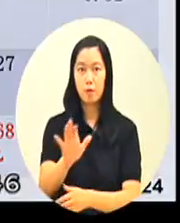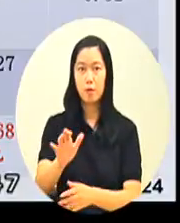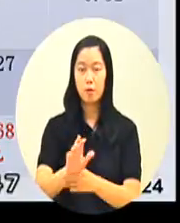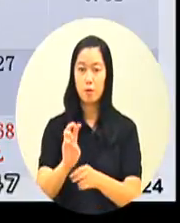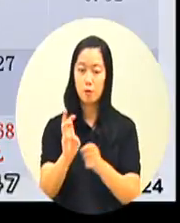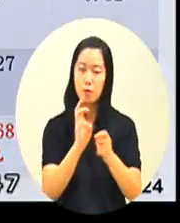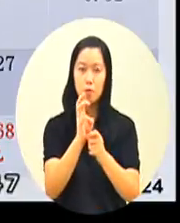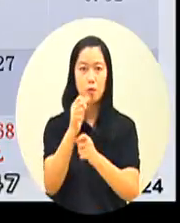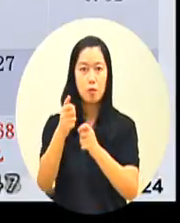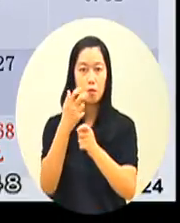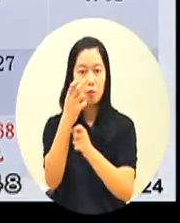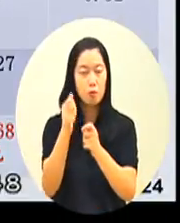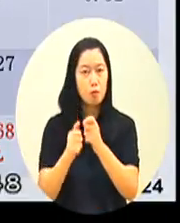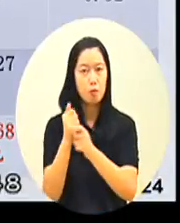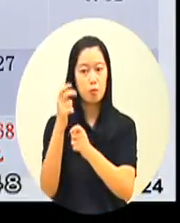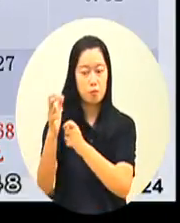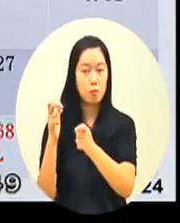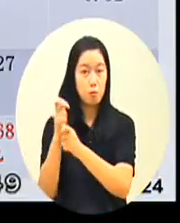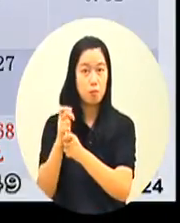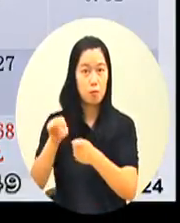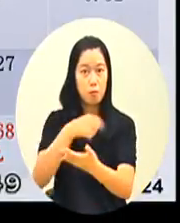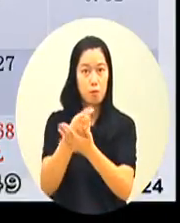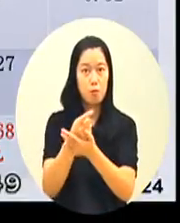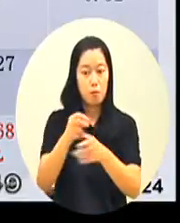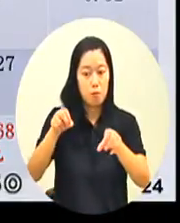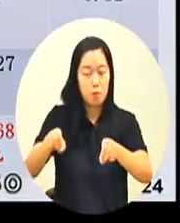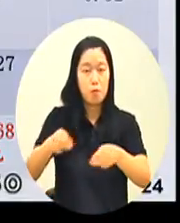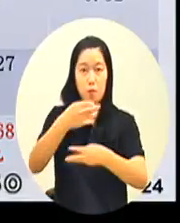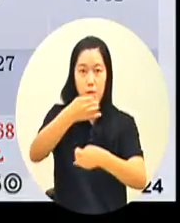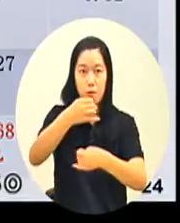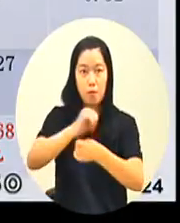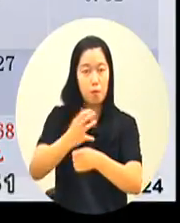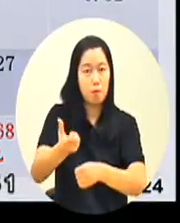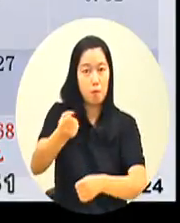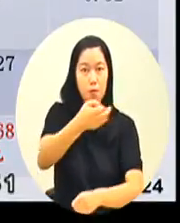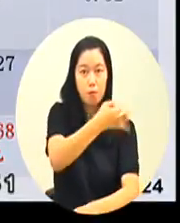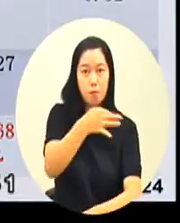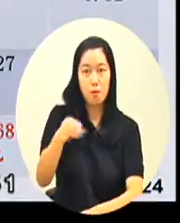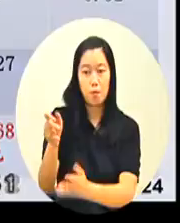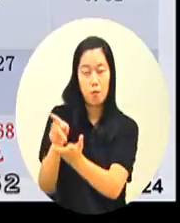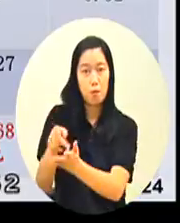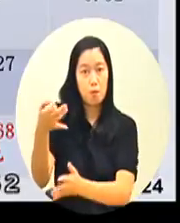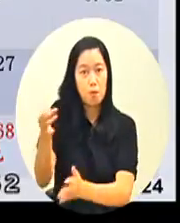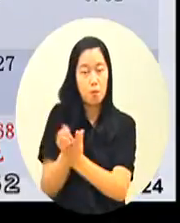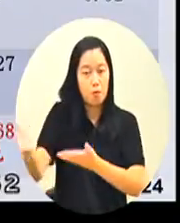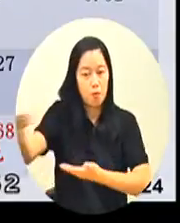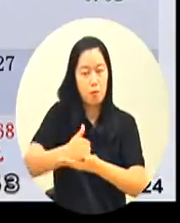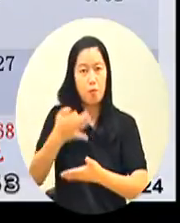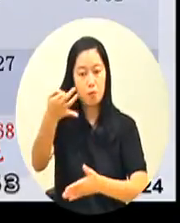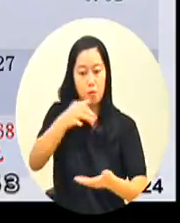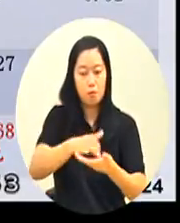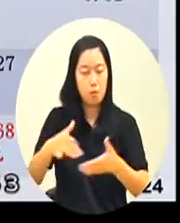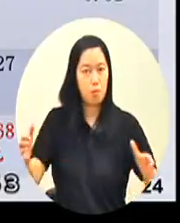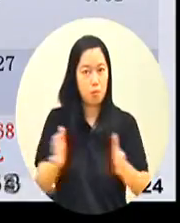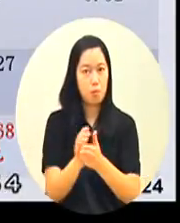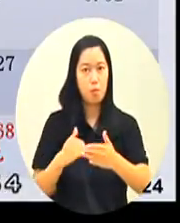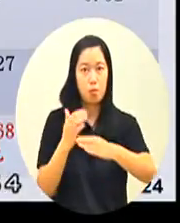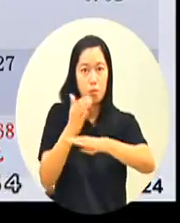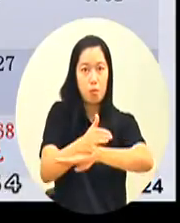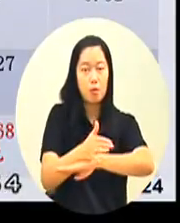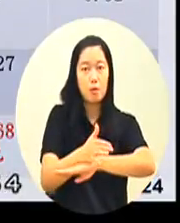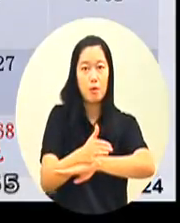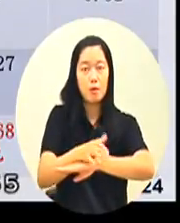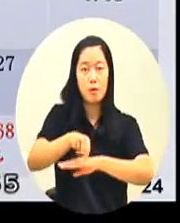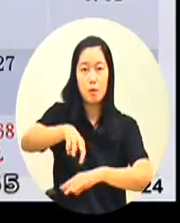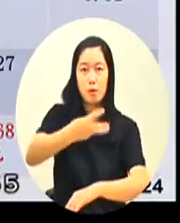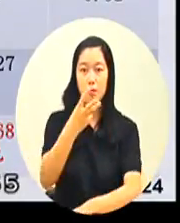年、50年、70年，整个合约期间的权利金跟租金的收入，我们统计的结果超过